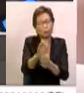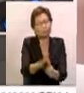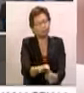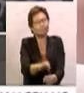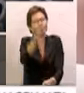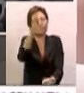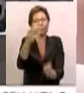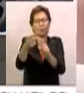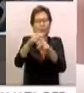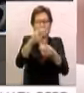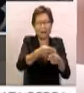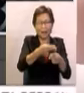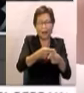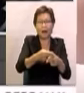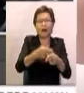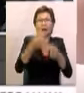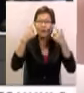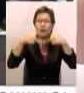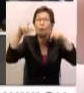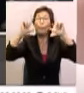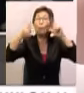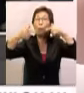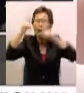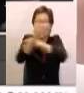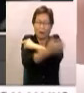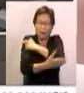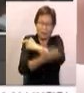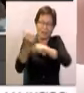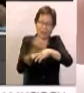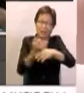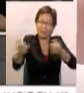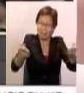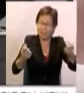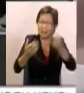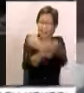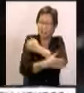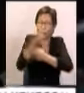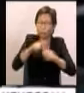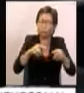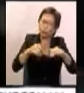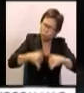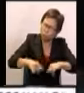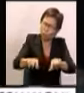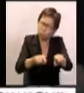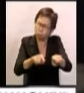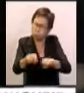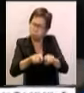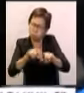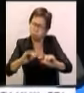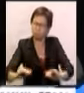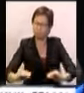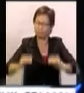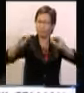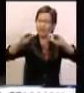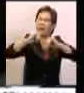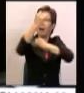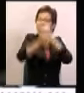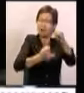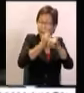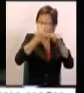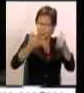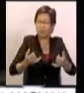inspirasi kepada nama-nama besar dalam industri otomotif negara untuk terus bersaing di peringkat antarabangsa, di mana ketika